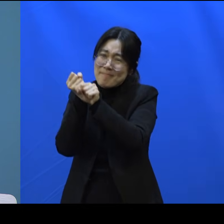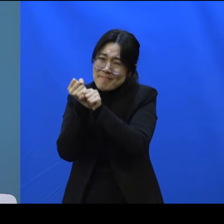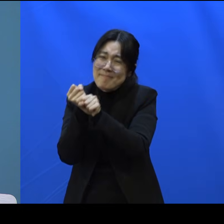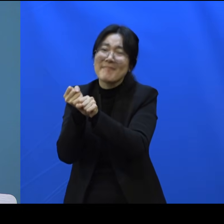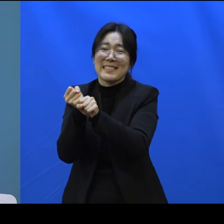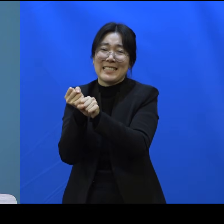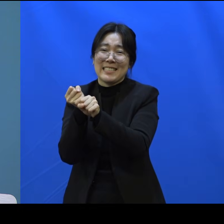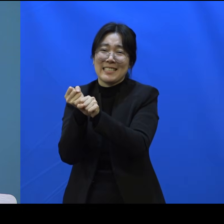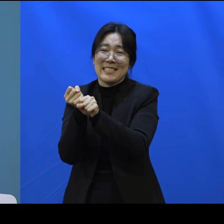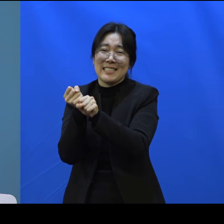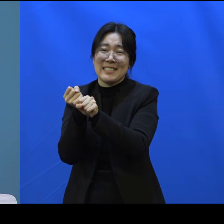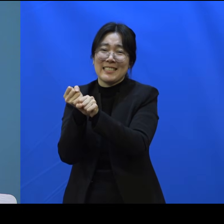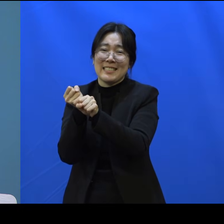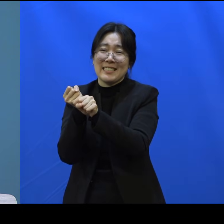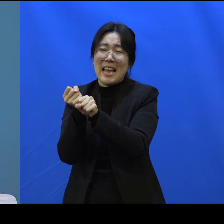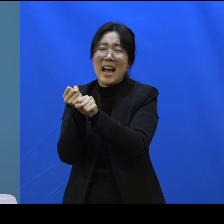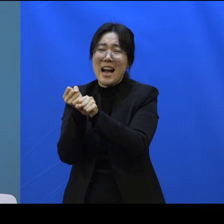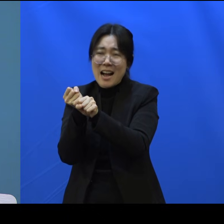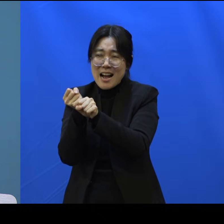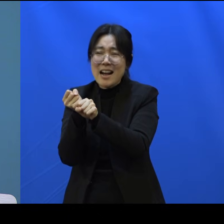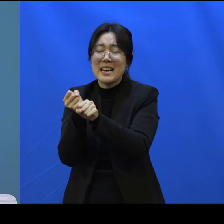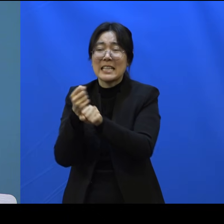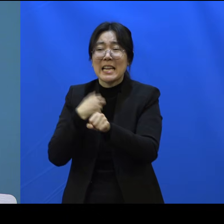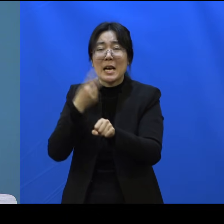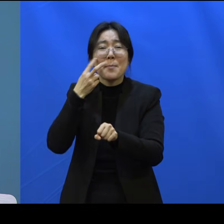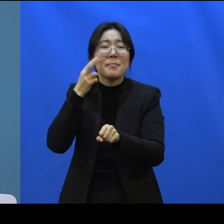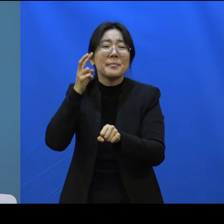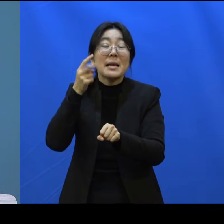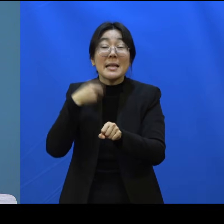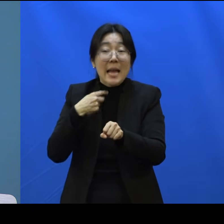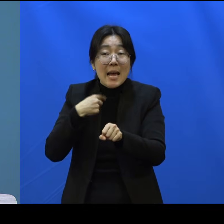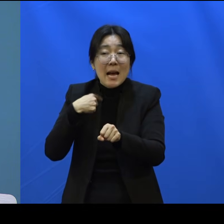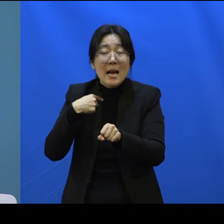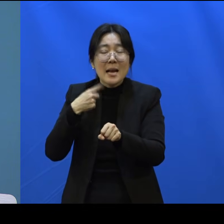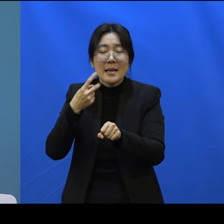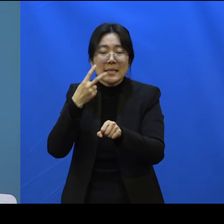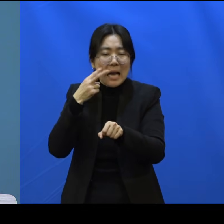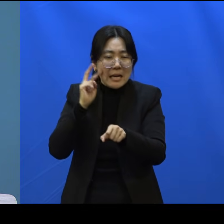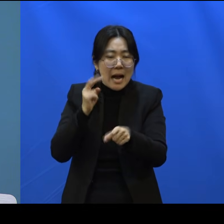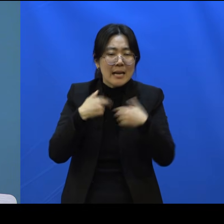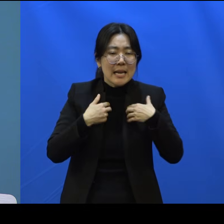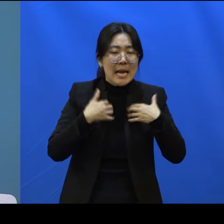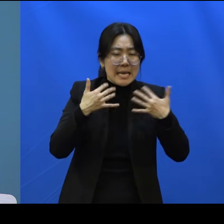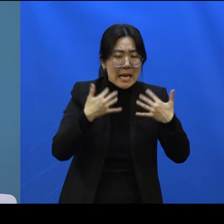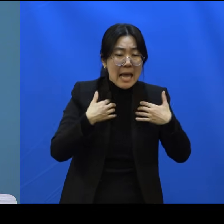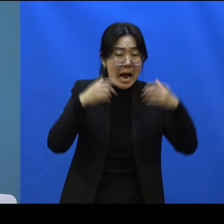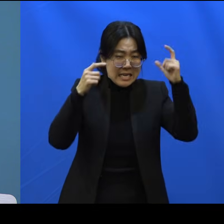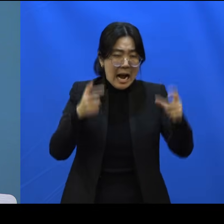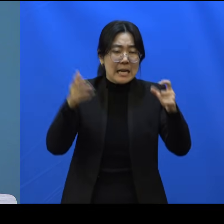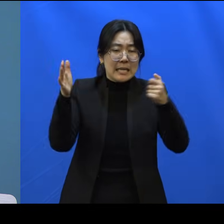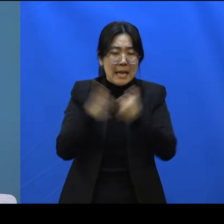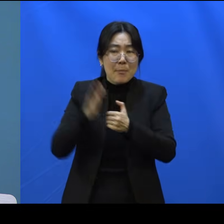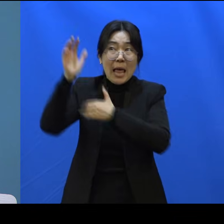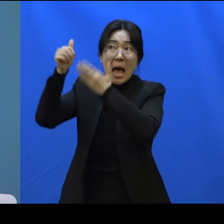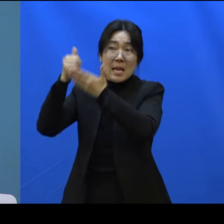의지하는 그 삶으로 바뀐 것입니다. 약할 때